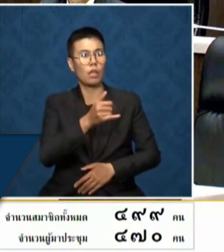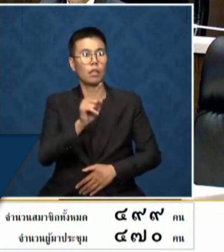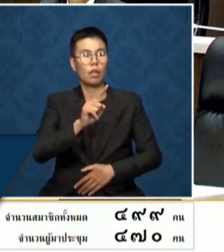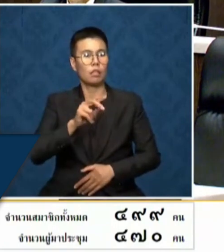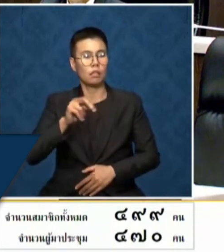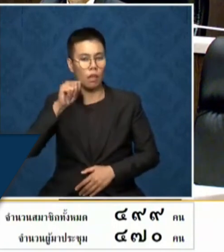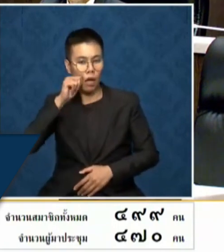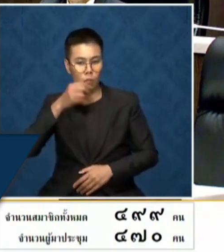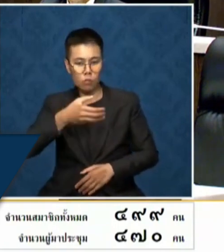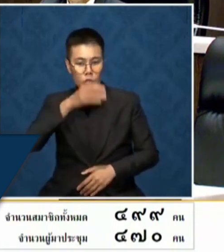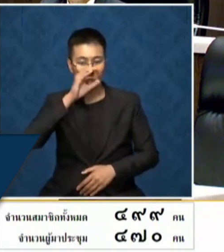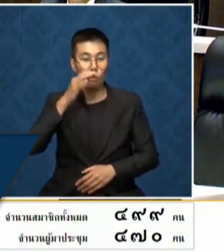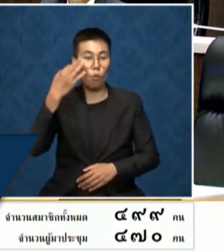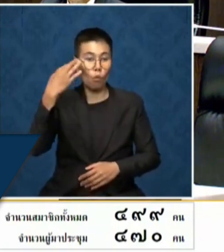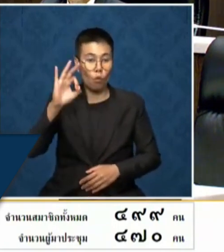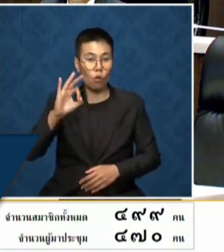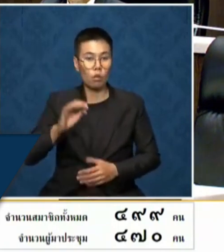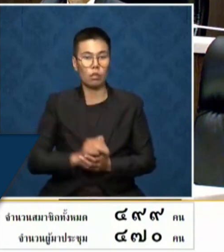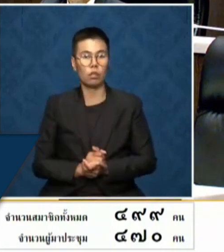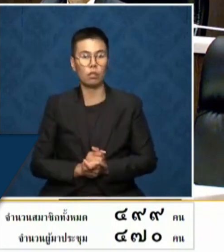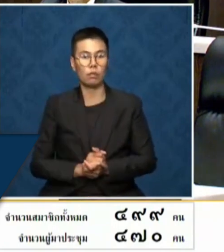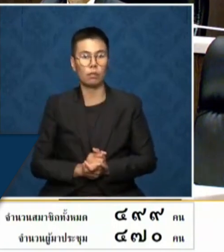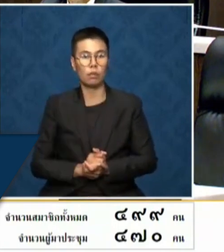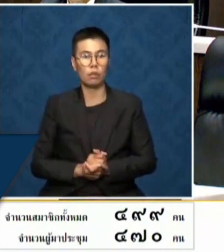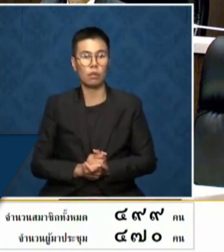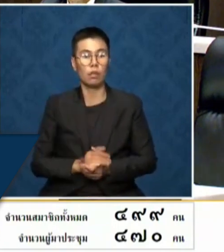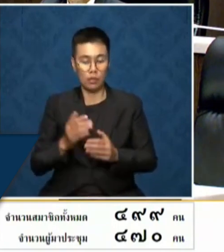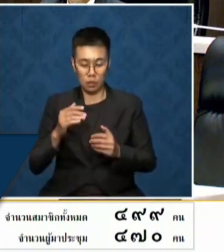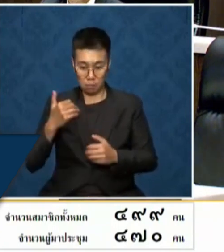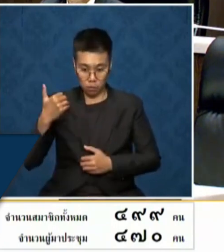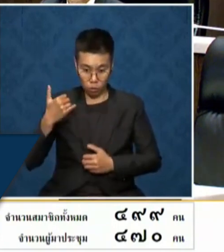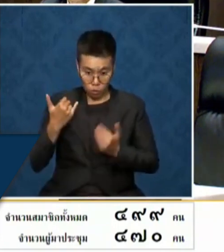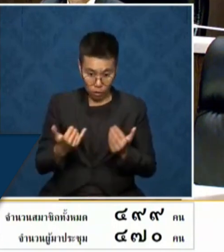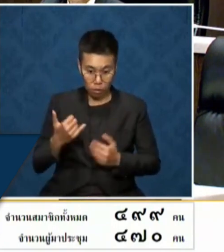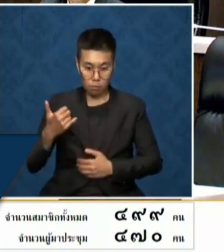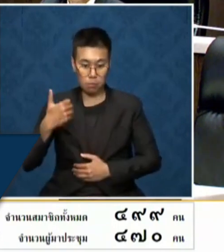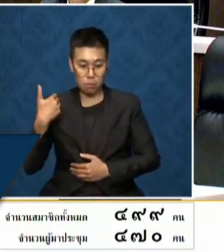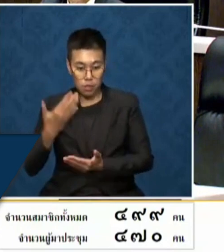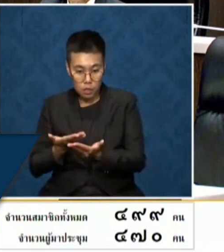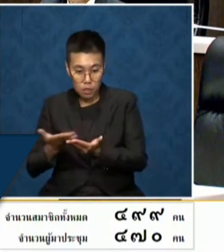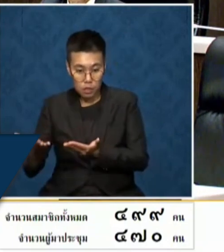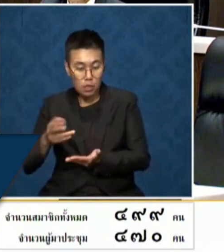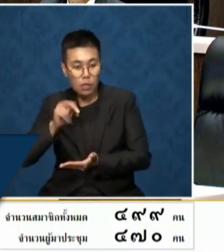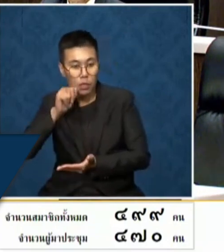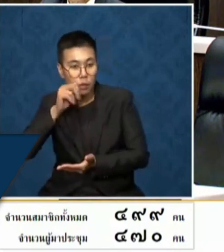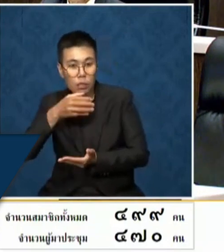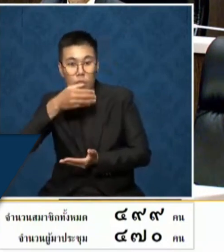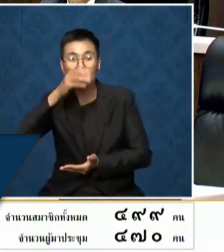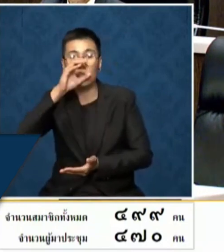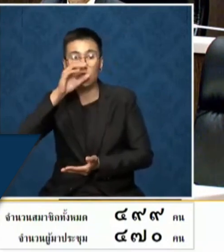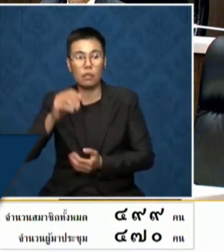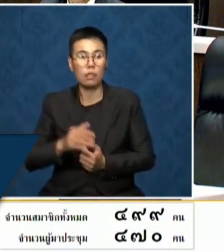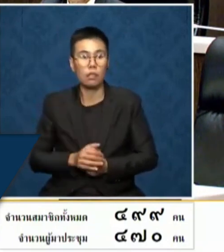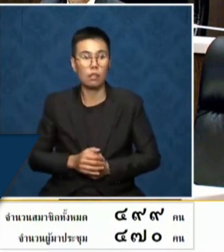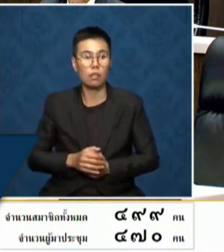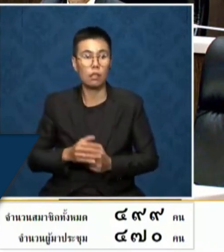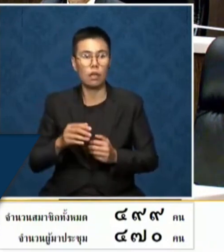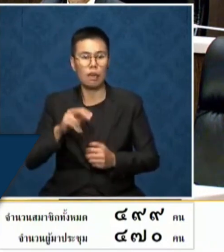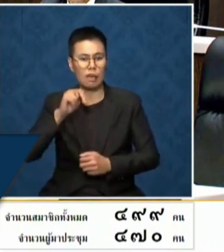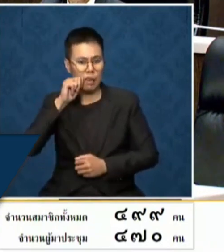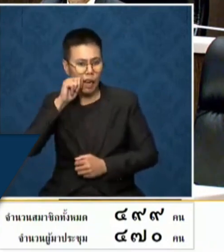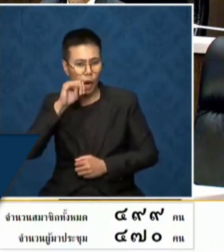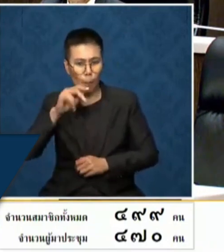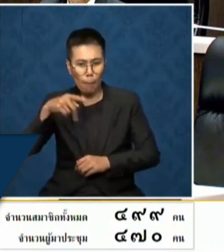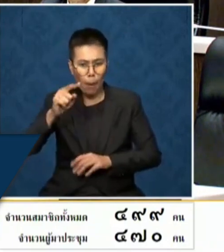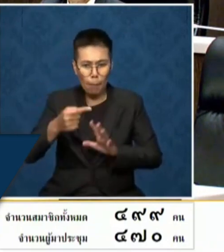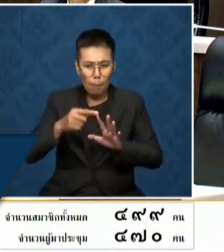ให้กินฟรีแต่อยู่ดีๆมีช่วงนึงก็ทุกคนก็ต้องซื้อน้ำกินแล้วหลังจากนั้นครับเราสังเกตว่าปาปาเราก็หวยลงเรื่อยๆ